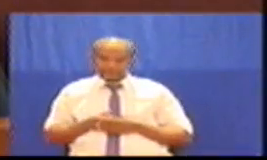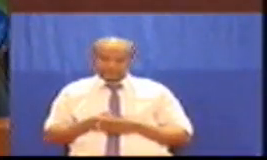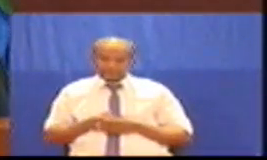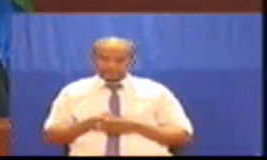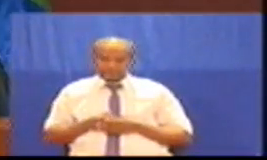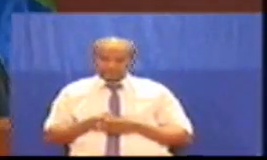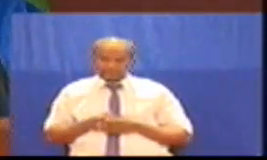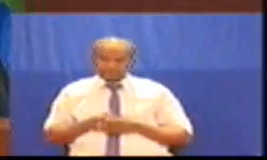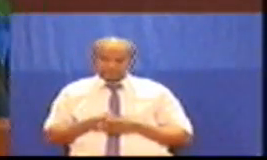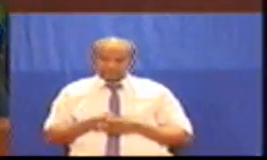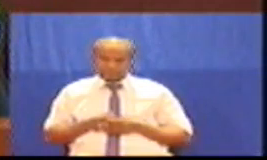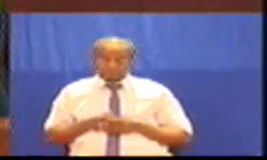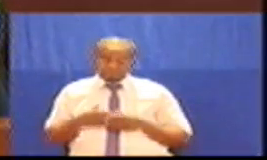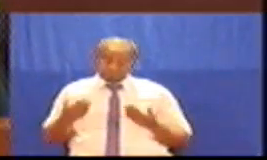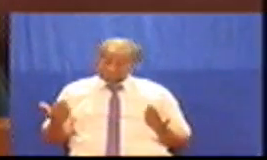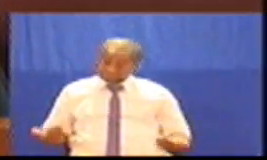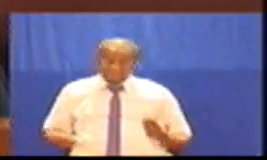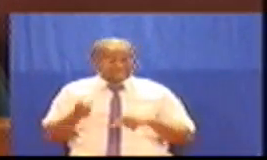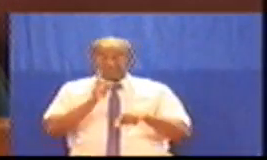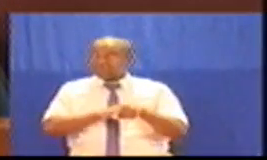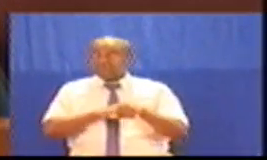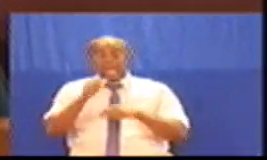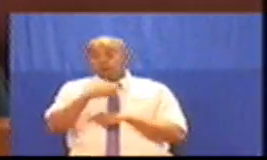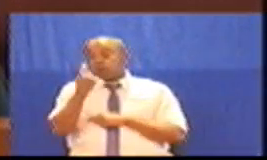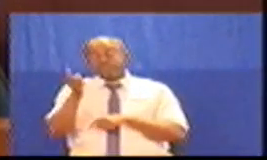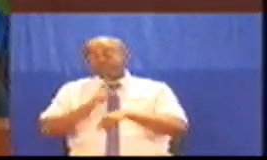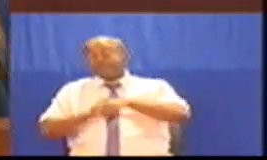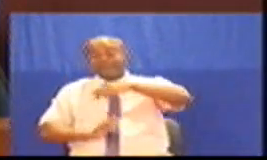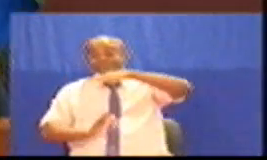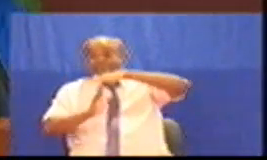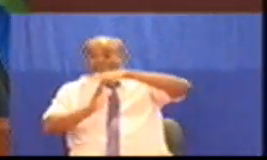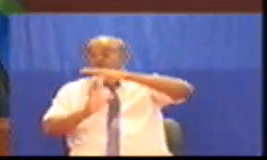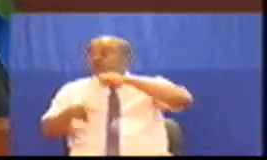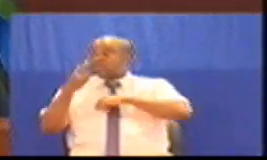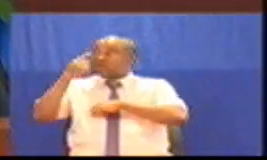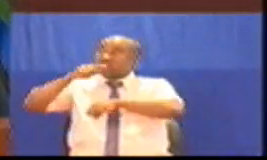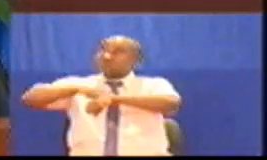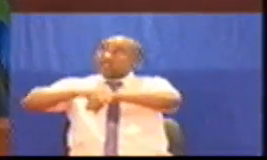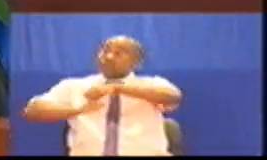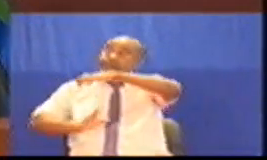Basi tena itakuwa haiwezekani tena kwa sababu ya muda, na nyinyi wenyewe mnaona saa yetu.